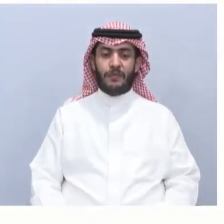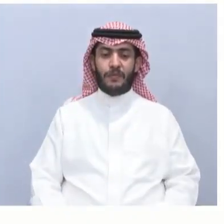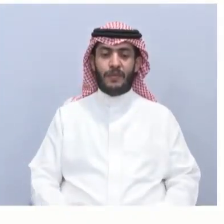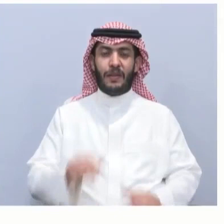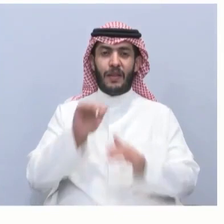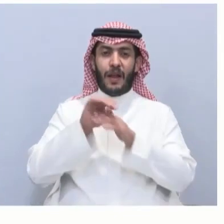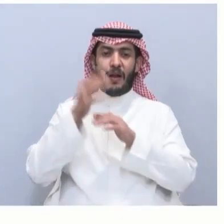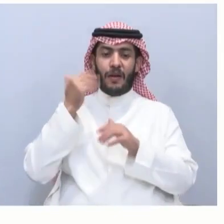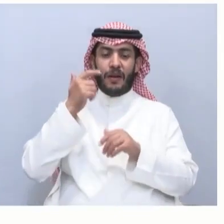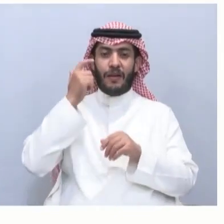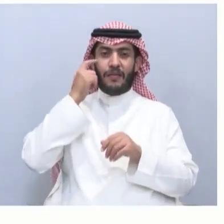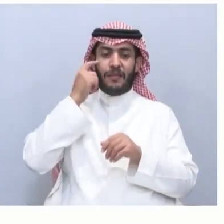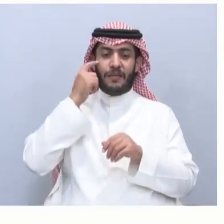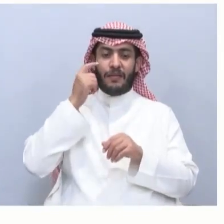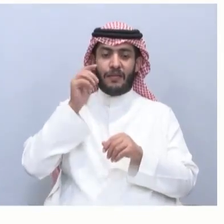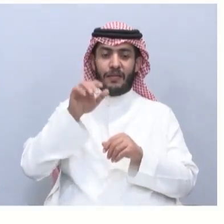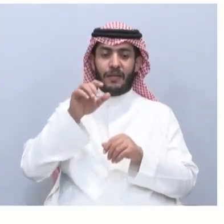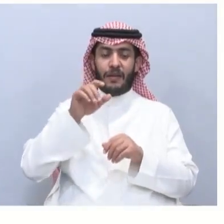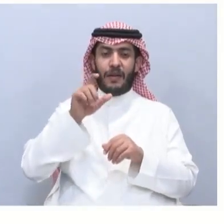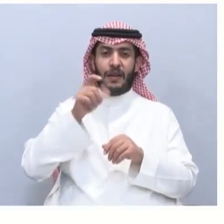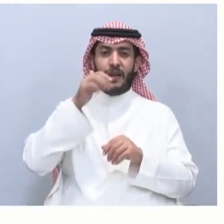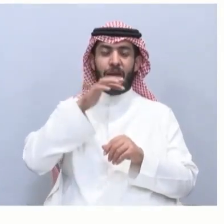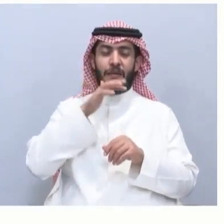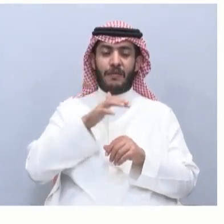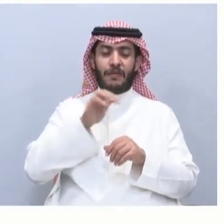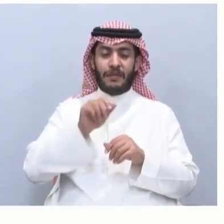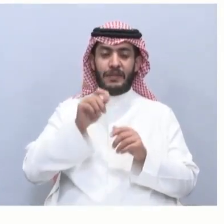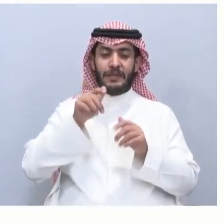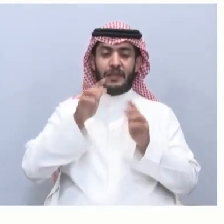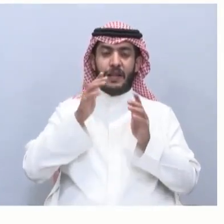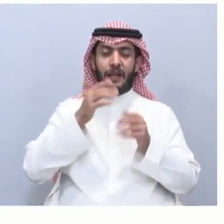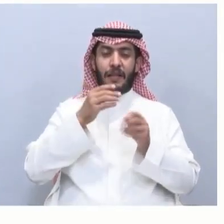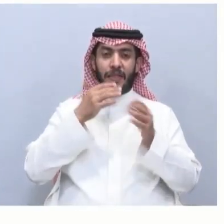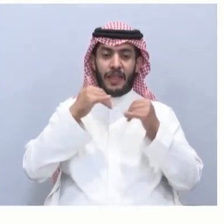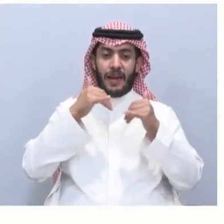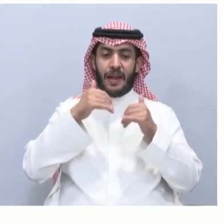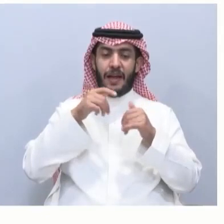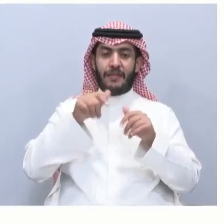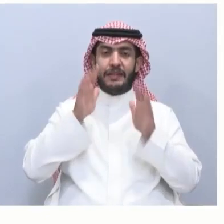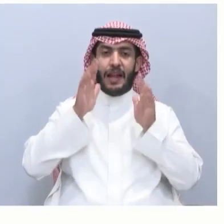في الدرس الماضي عرفنا هديه صلى الله عليه وسلم في صلاه العيد